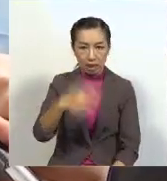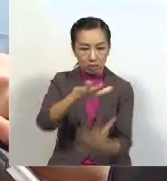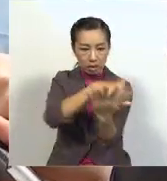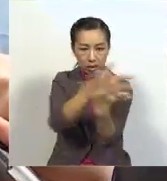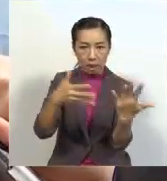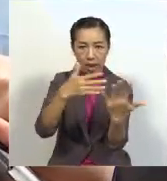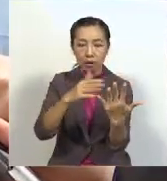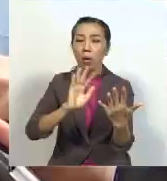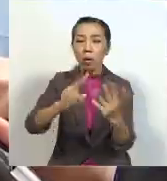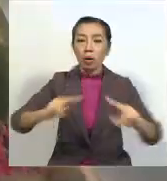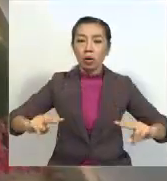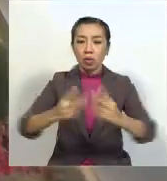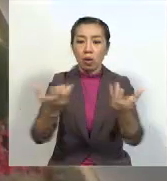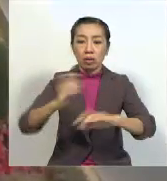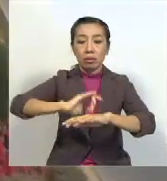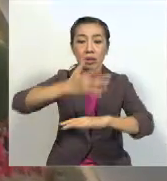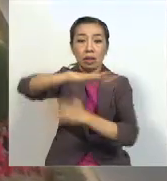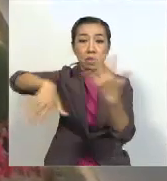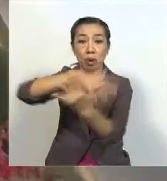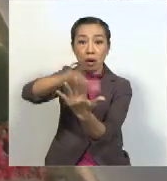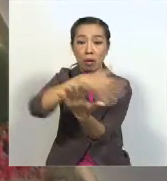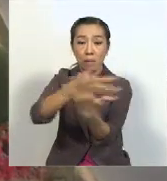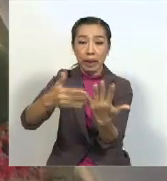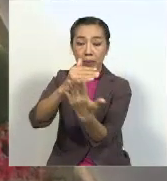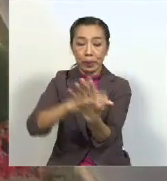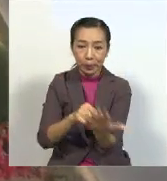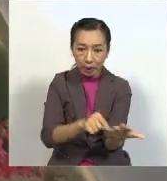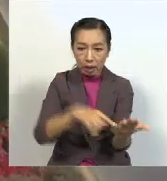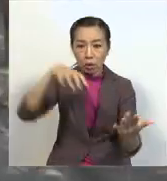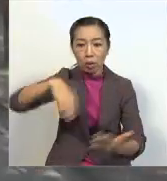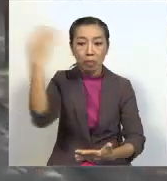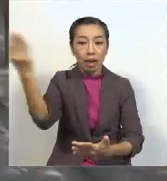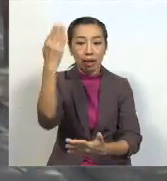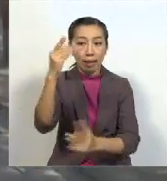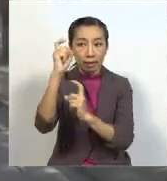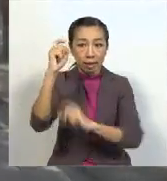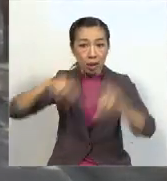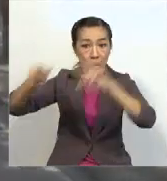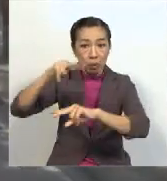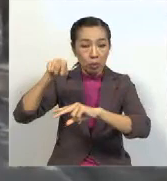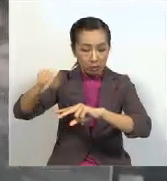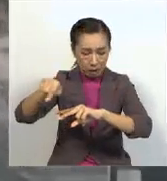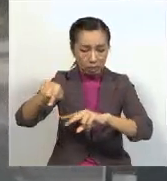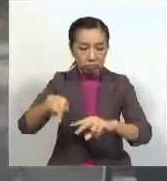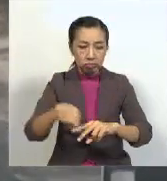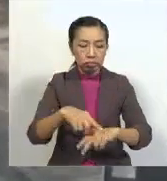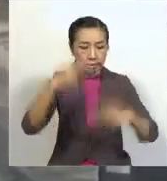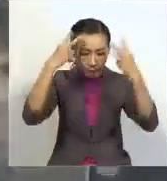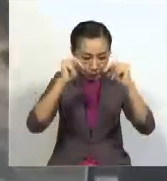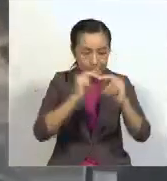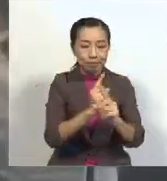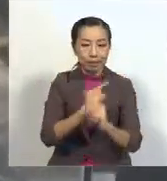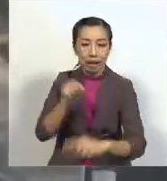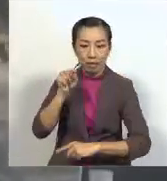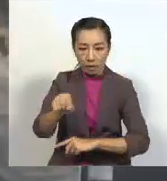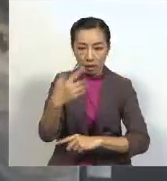ผนของกระทรวงทรัพยากรธรรมชาติและสิ่งแวดล้อมรวมไปถึงกรมควบคุมมลพิษหลักใหญ่ๆเนี่ยก็จะมี3มาตรการนะคะคือการควบคุมใน